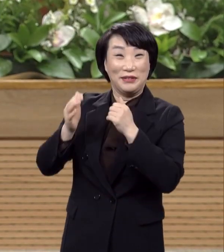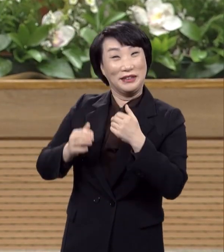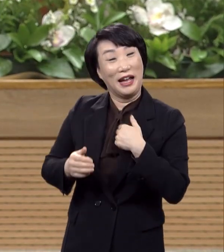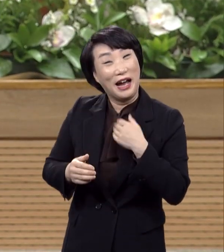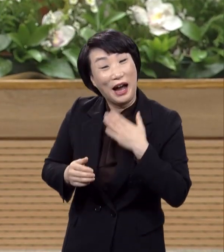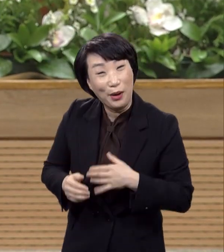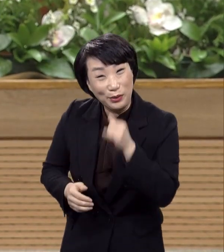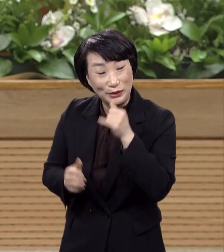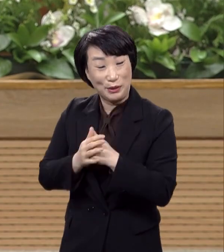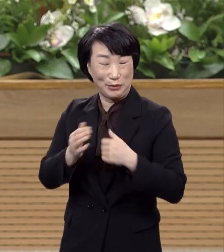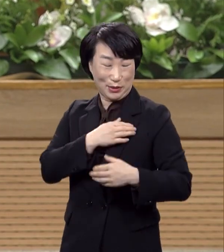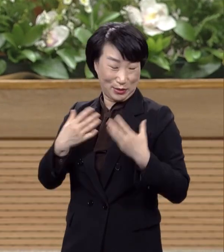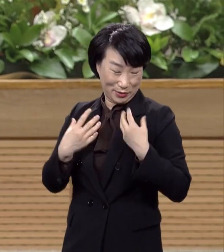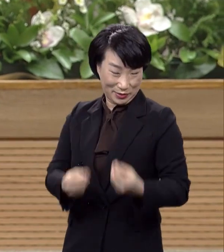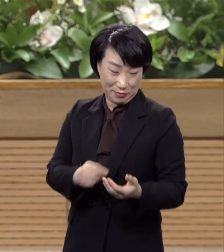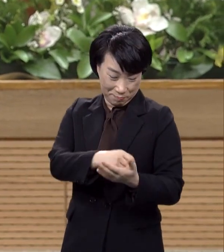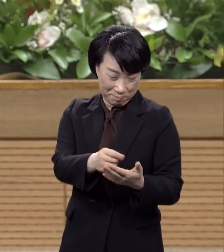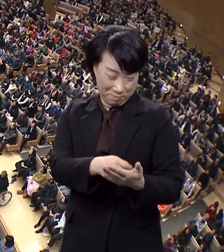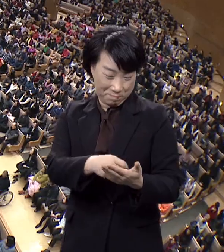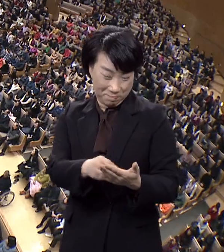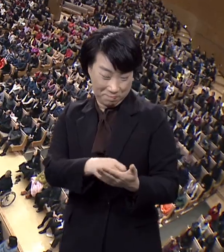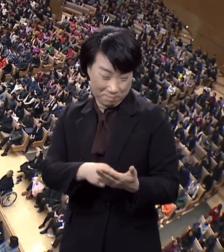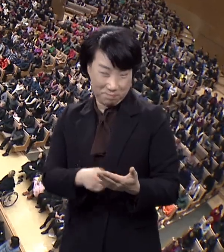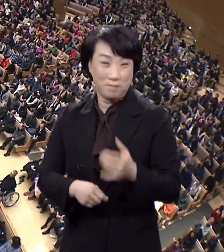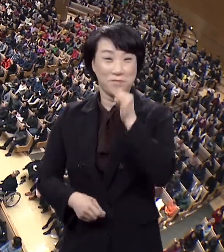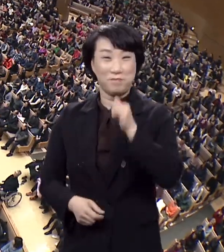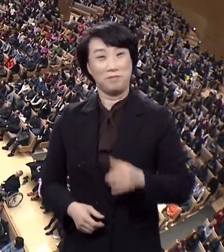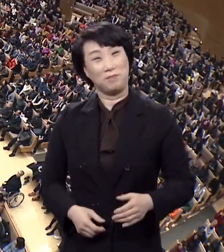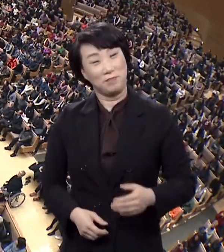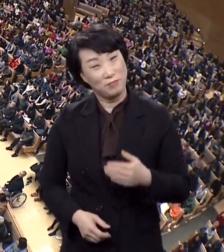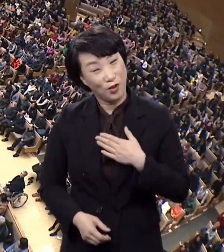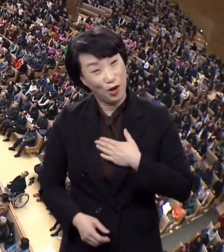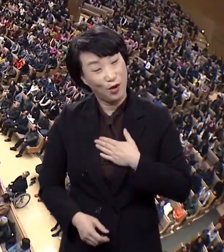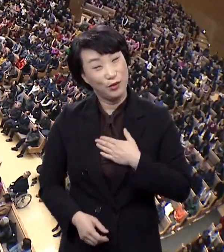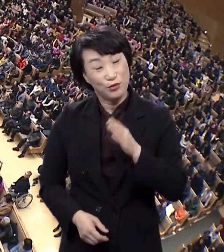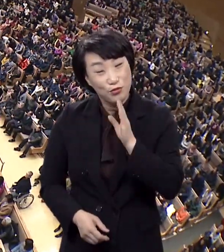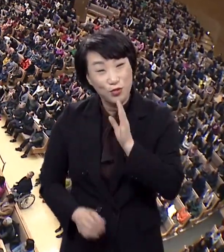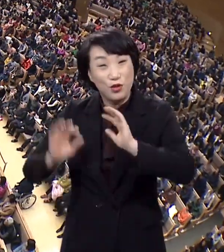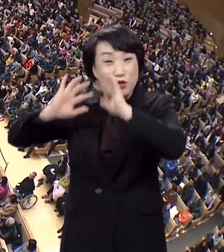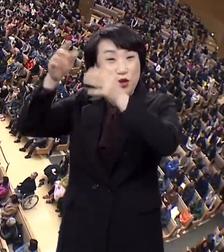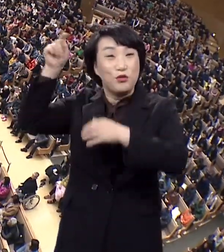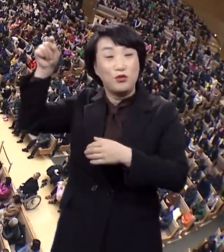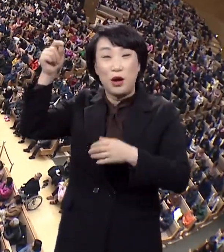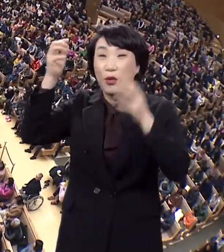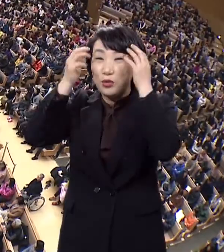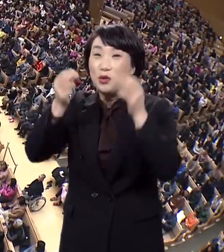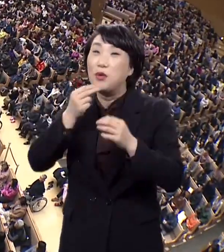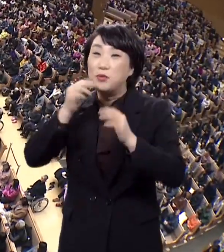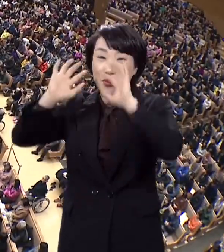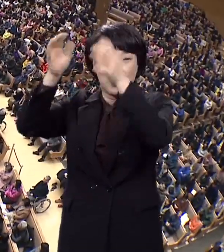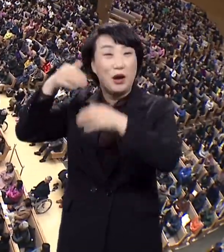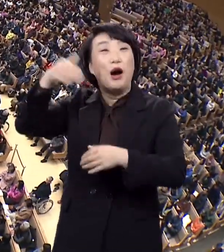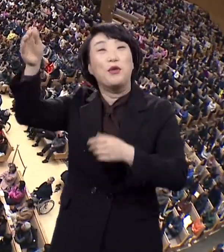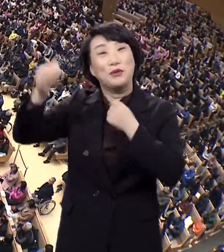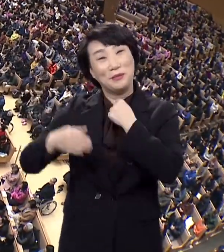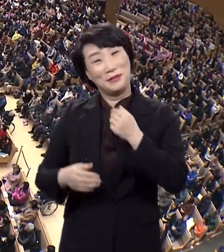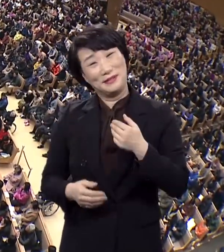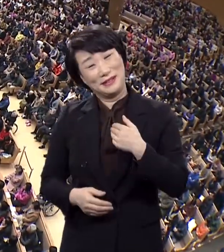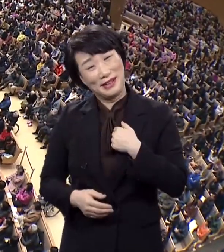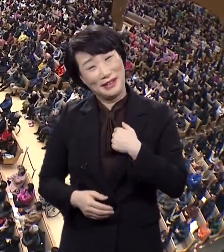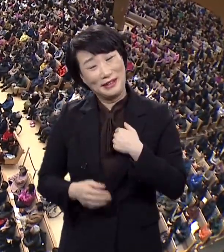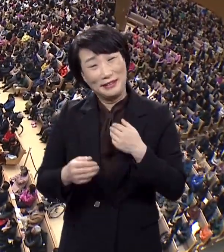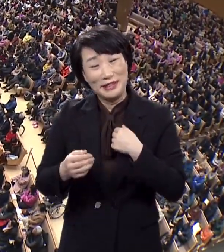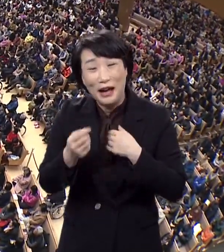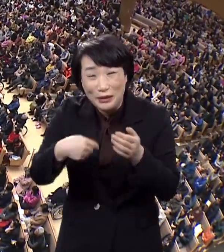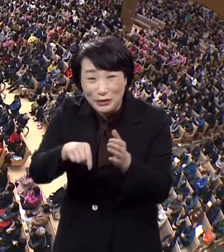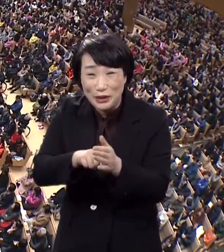때문에 자신 있게 기록했다 이 말이에요. 정말로 천국에 고통 없는 천국에 가고 싶었고 나